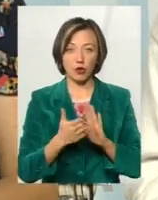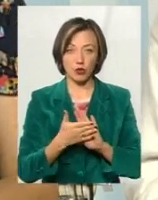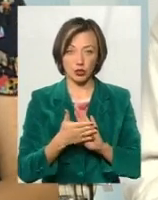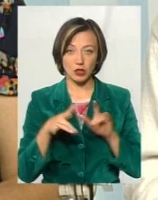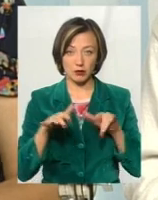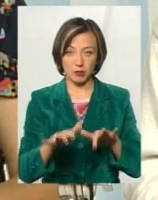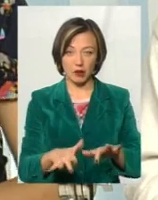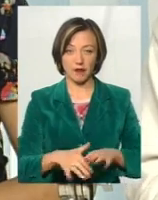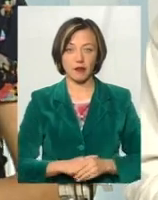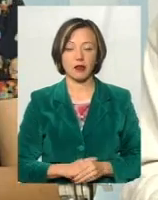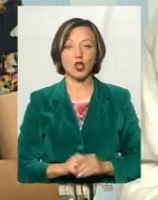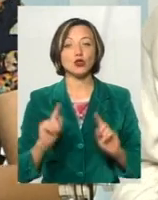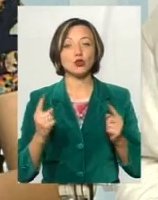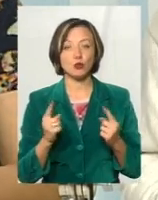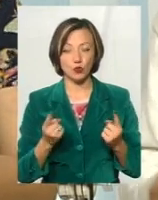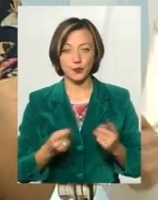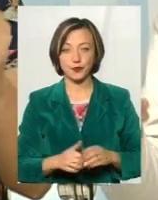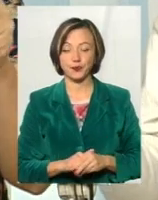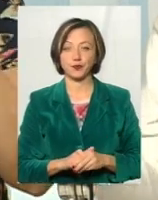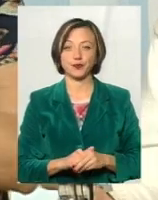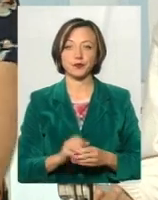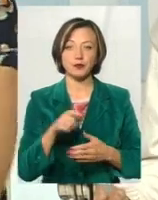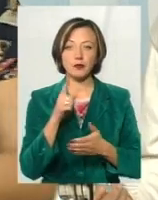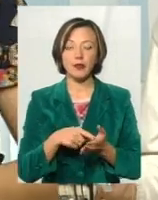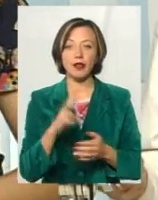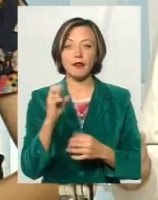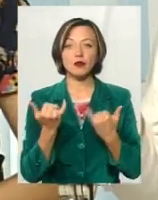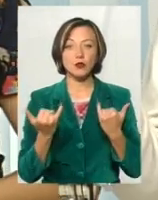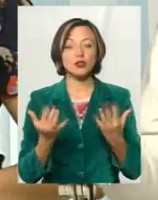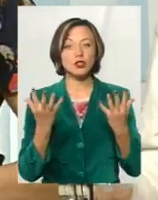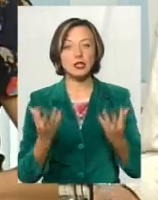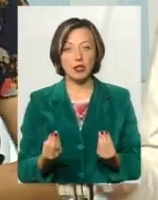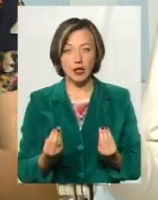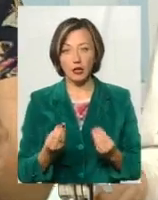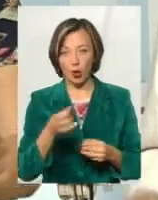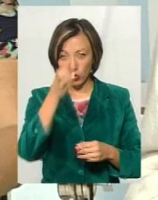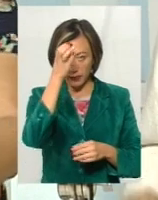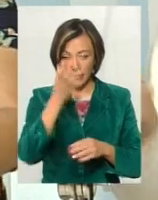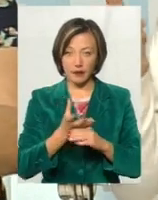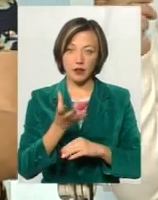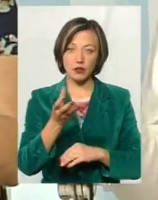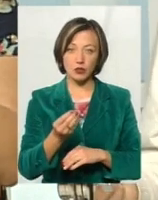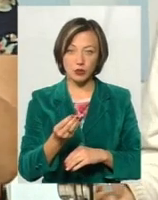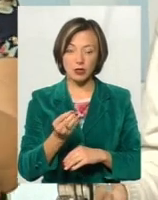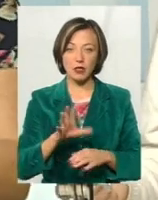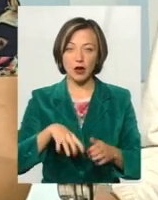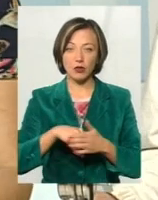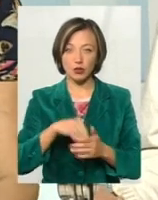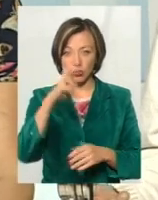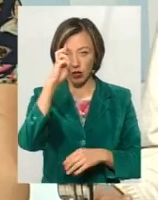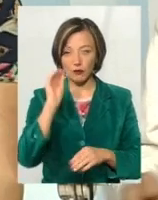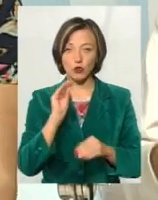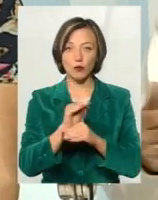реальним обставинами справи. Чому? Значить, на сьогоднішній день освіта фінансується за рахунок державної